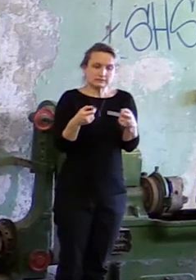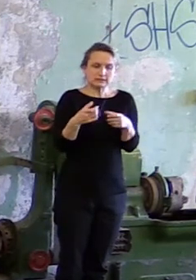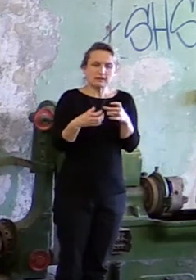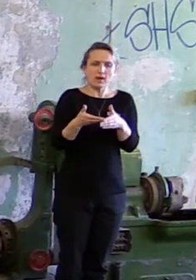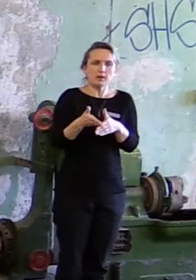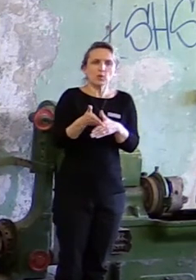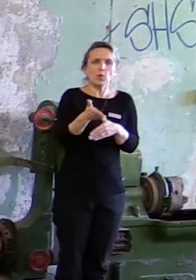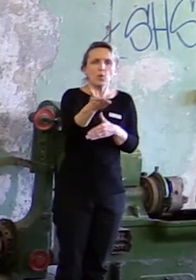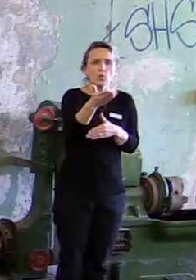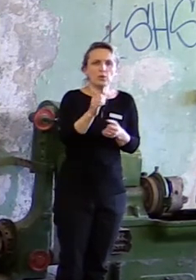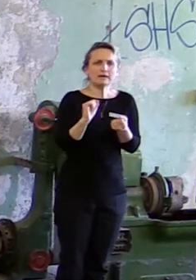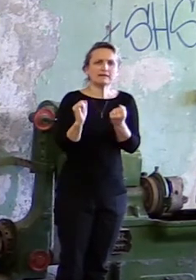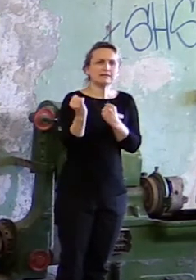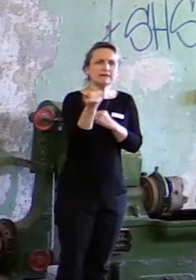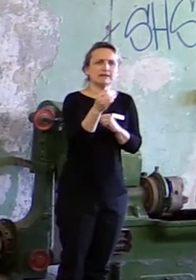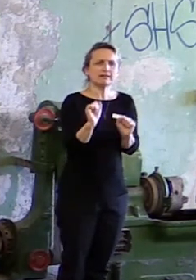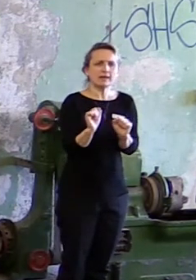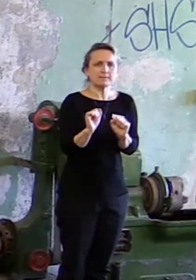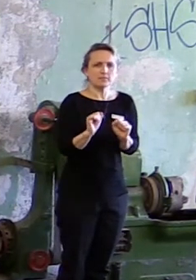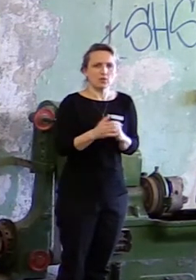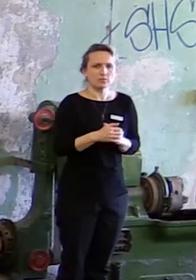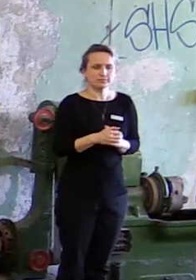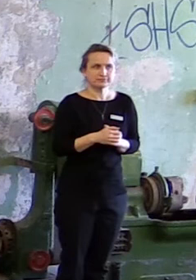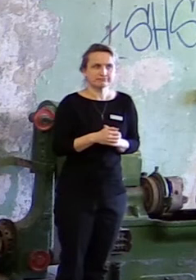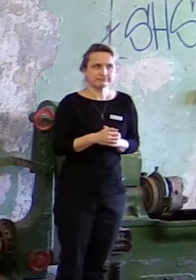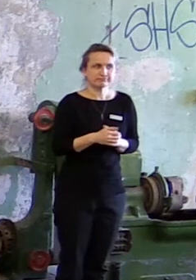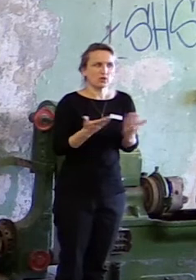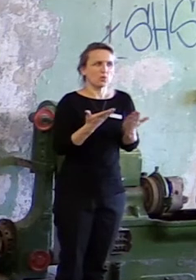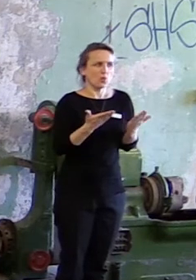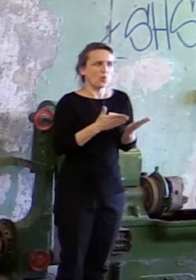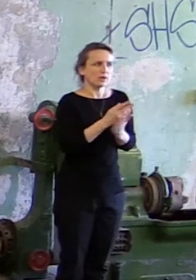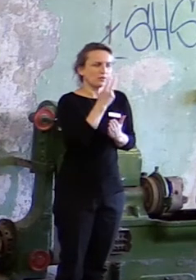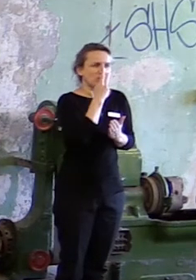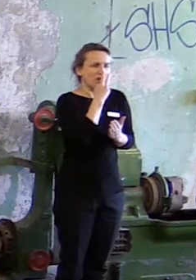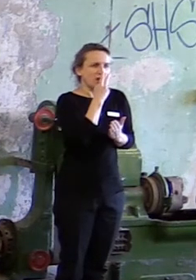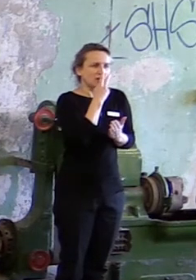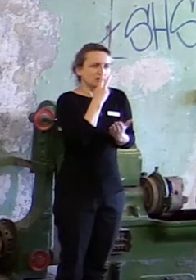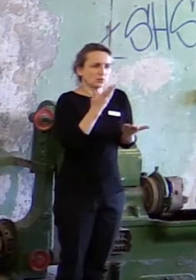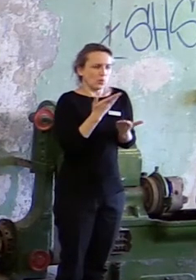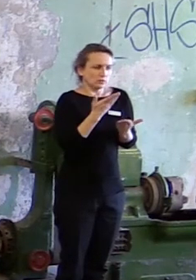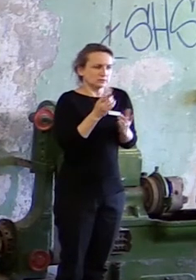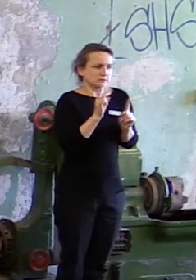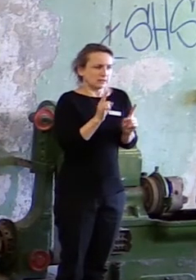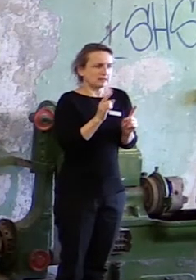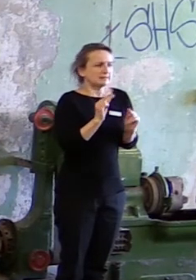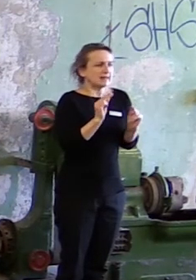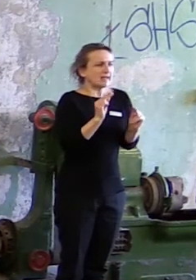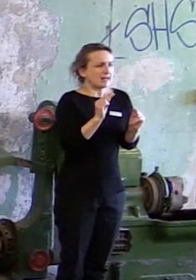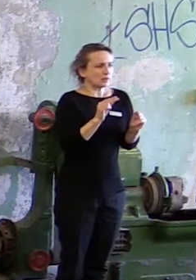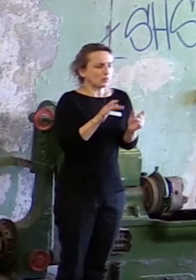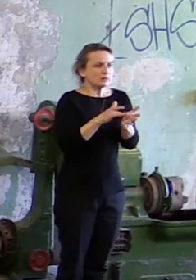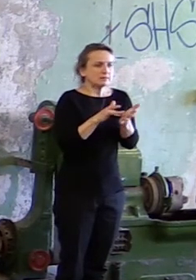tempos? Kuhu liigub? Oleneb, millist vaadet nüüd vaadata. Ma arvan, et digimaailm liigub tegelikult ideeliselt